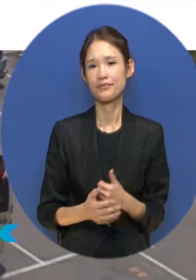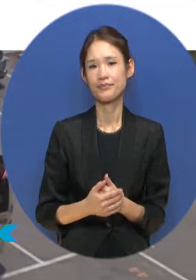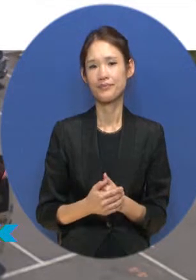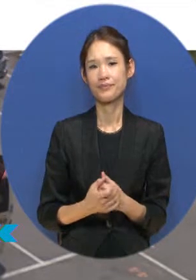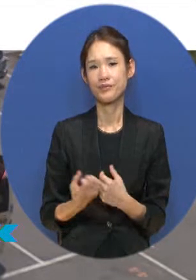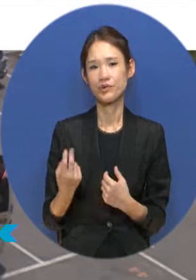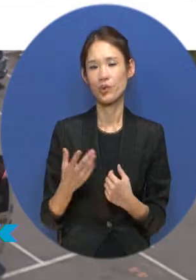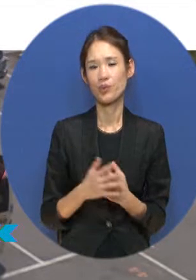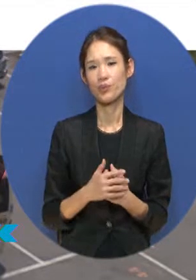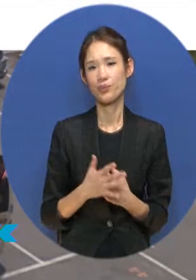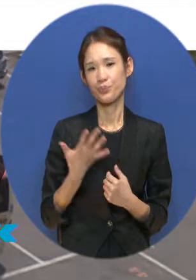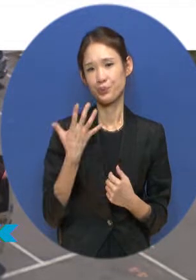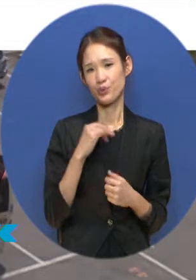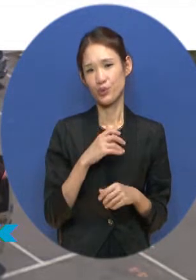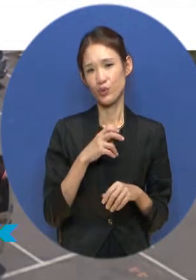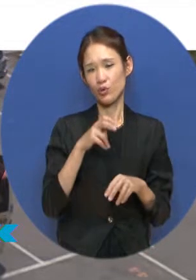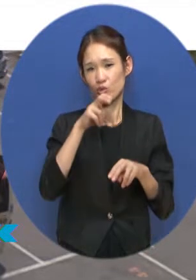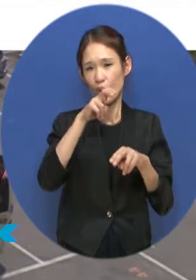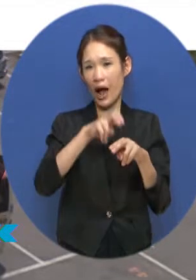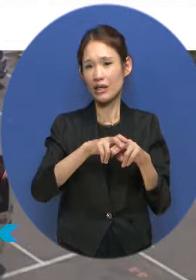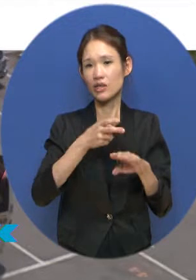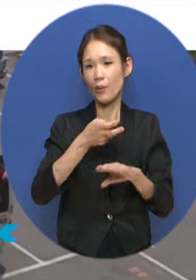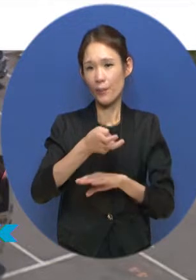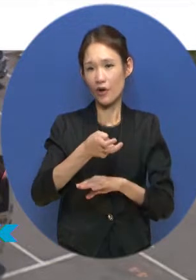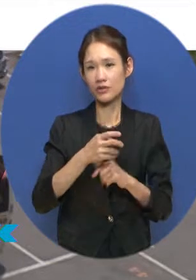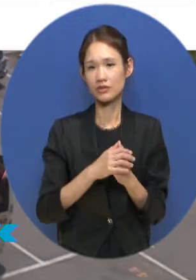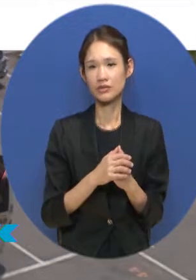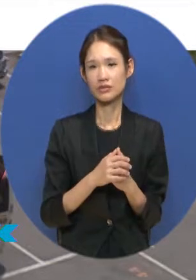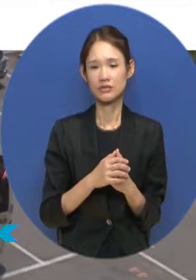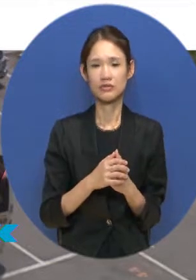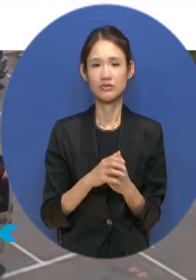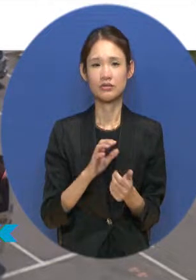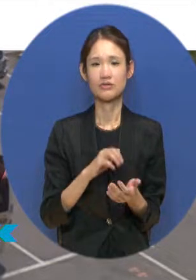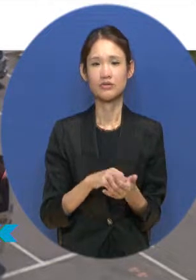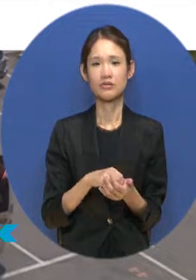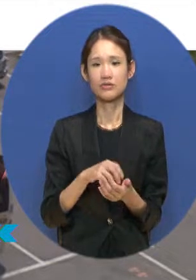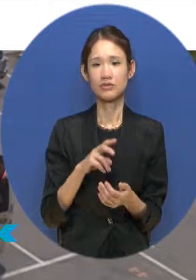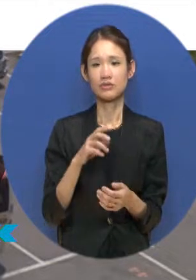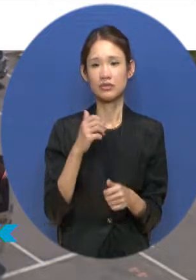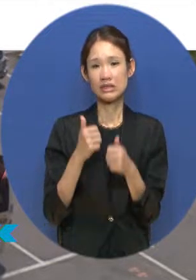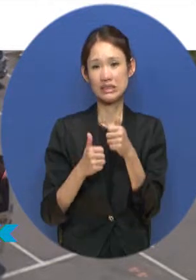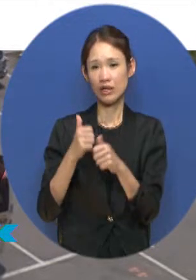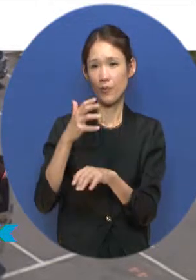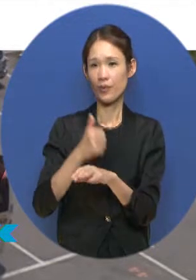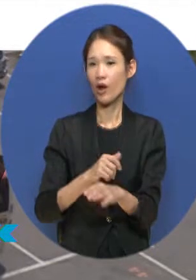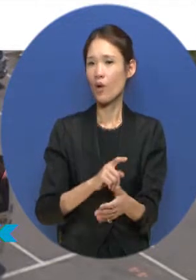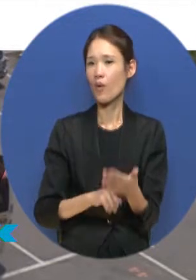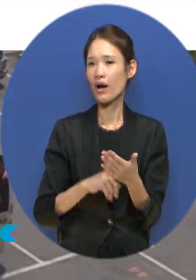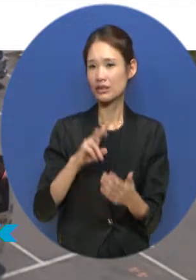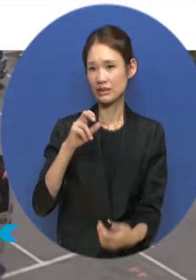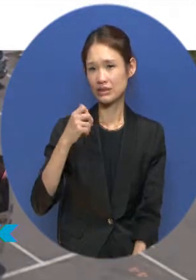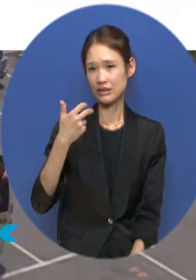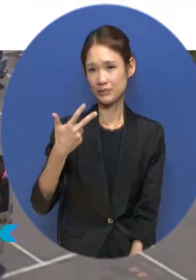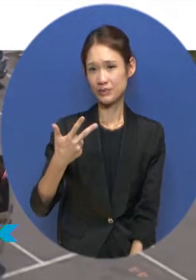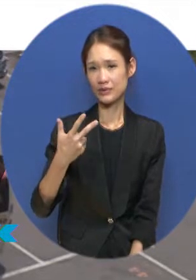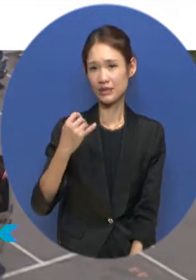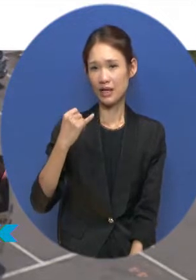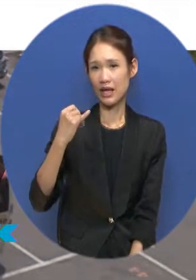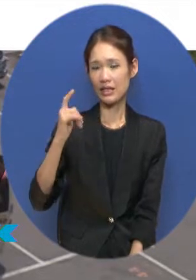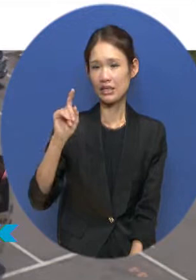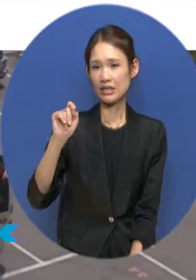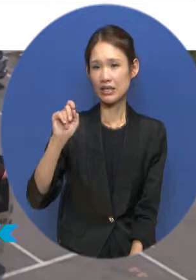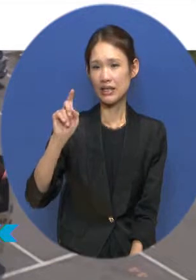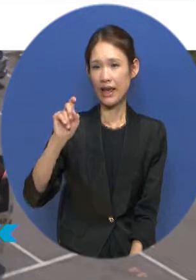그리고 물론 좌석버스도 이제 뭐 이게 실험 결과가 지금 27로 나와 있네요. ITX 21 이렇게